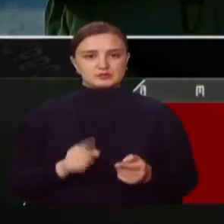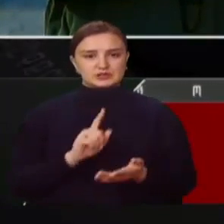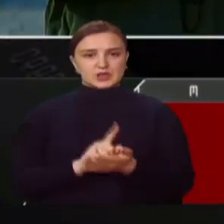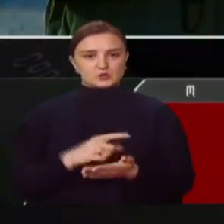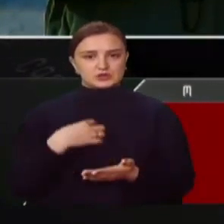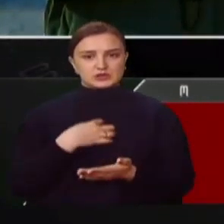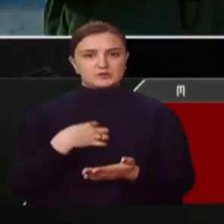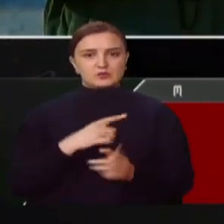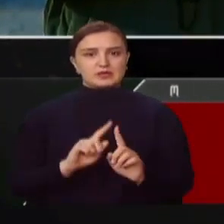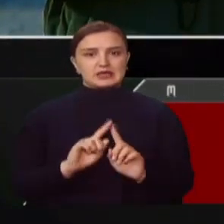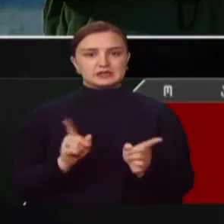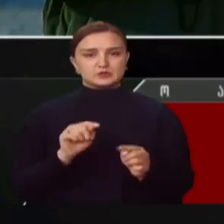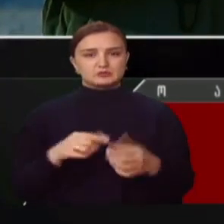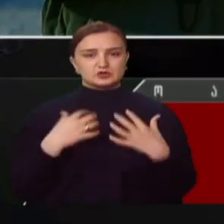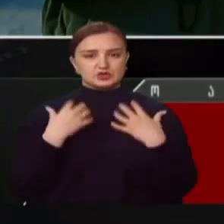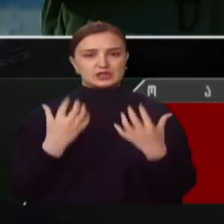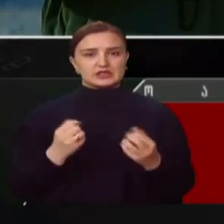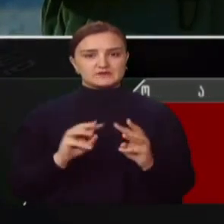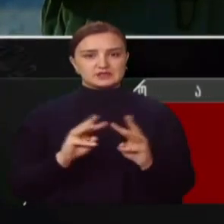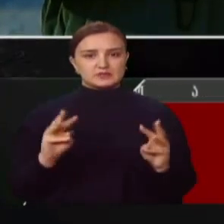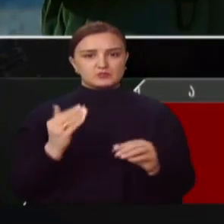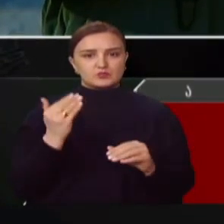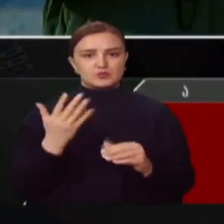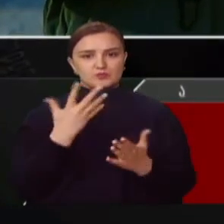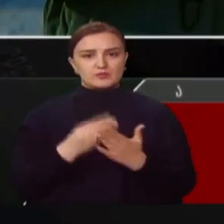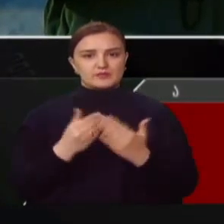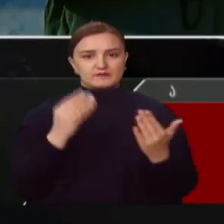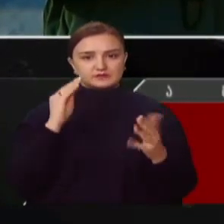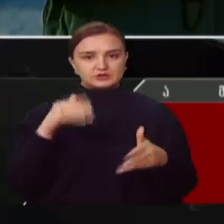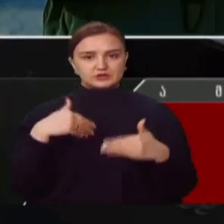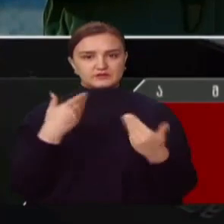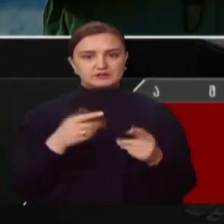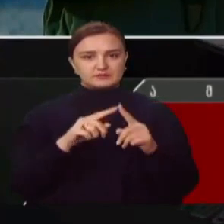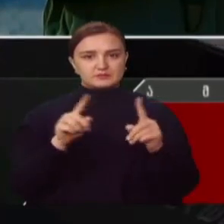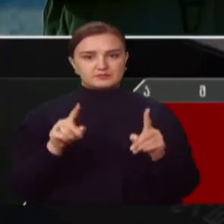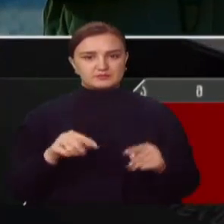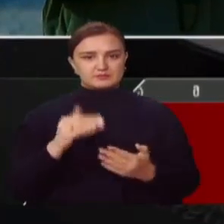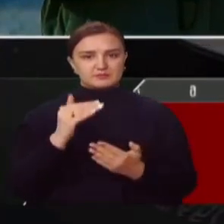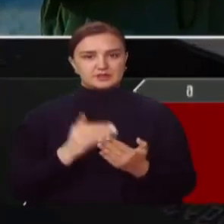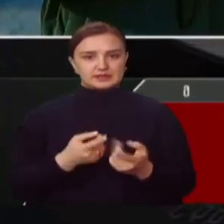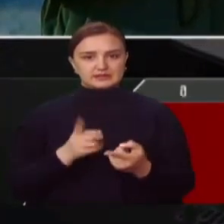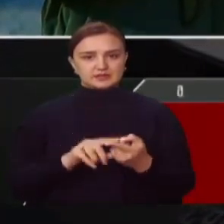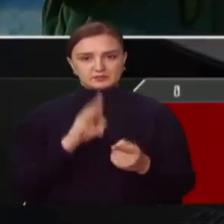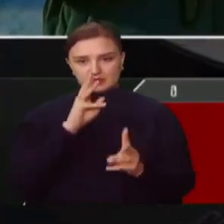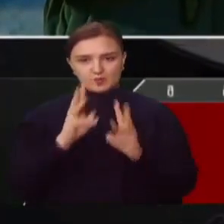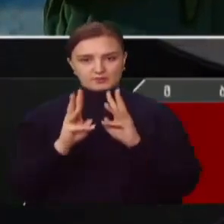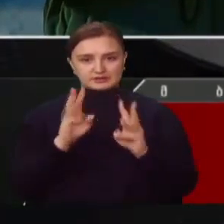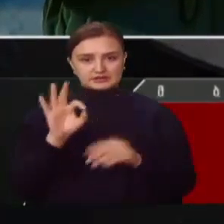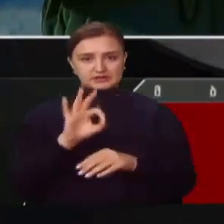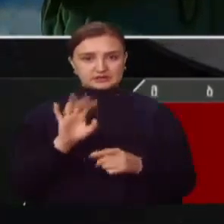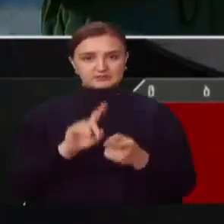აუცილებლობა განსაკუთრებით კი ეს ჯანდაცვის სამინისტროს მიერ მათთვის შეთავაზებულ პაკეტებს შეეხება კომპენსაციებთან